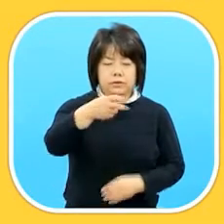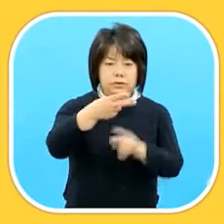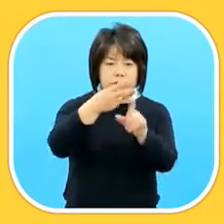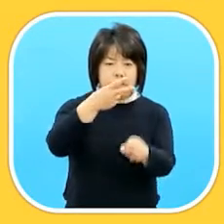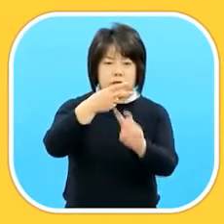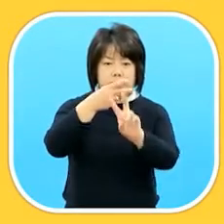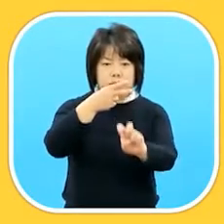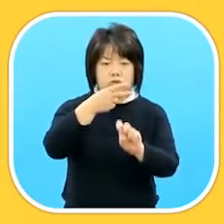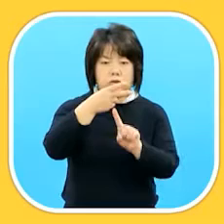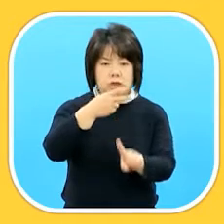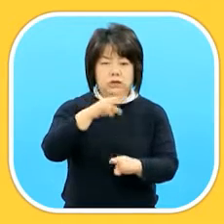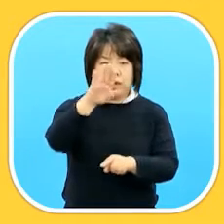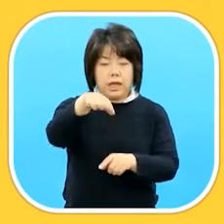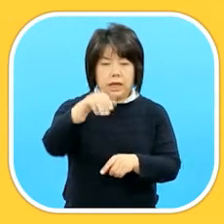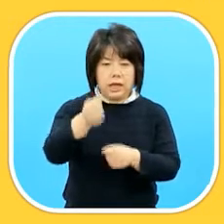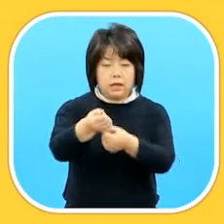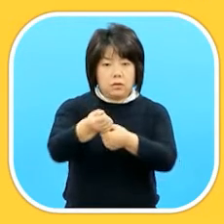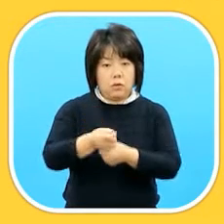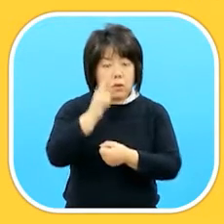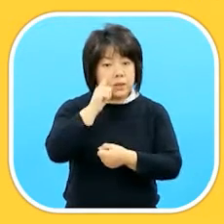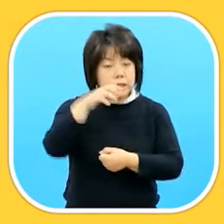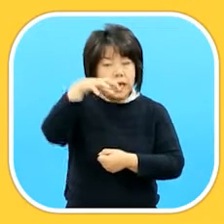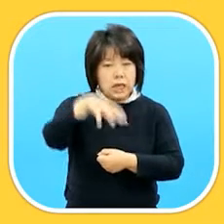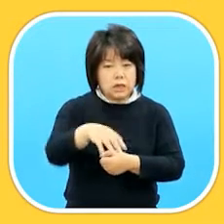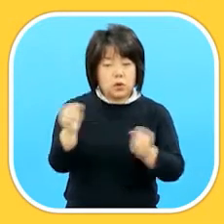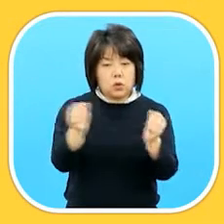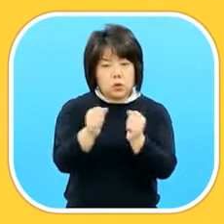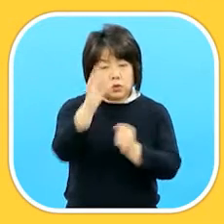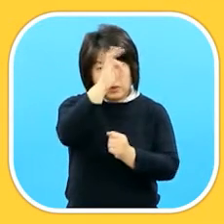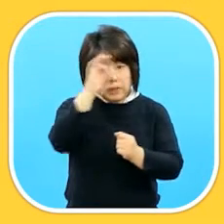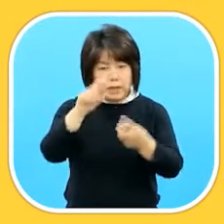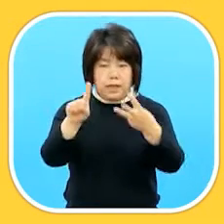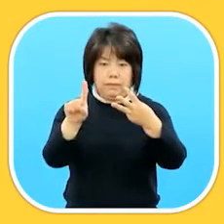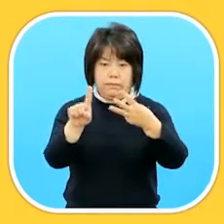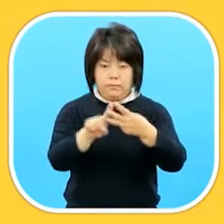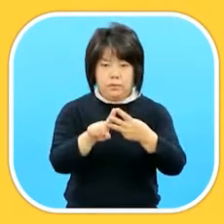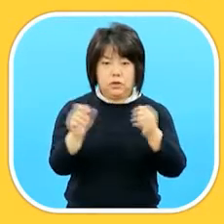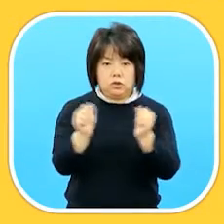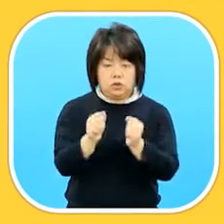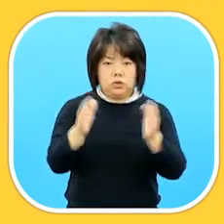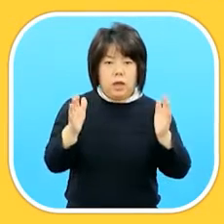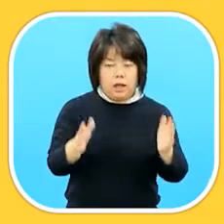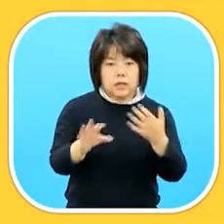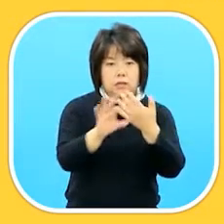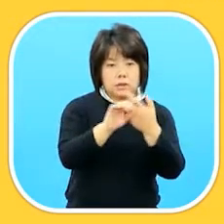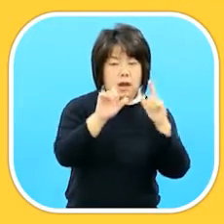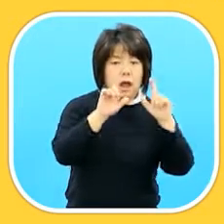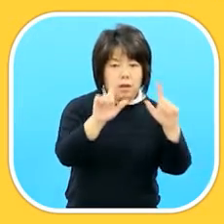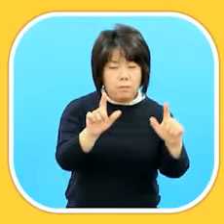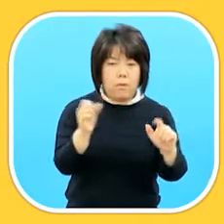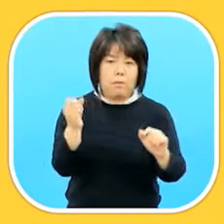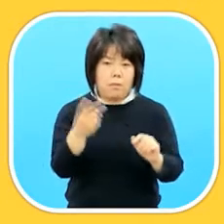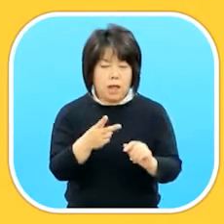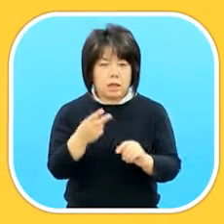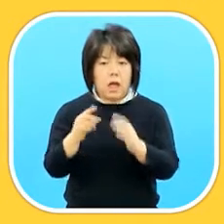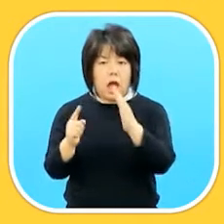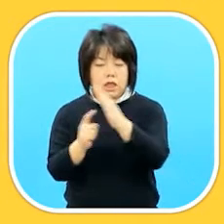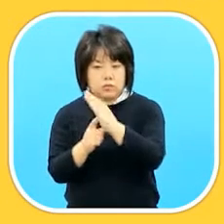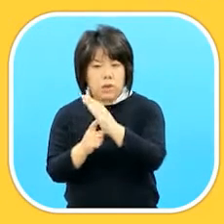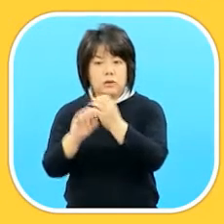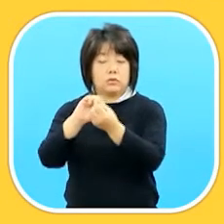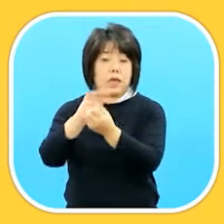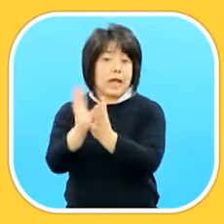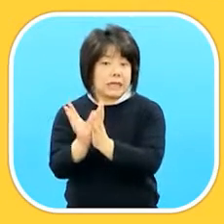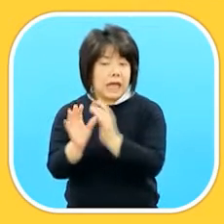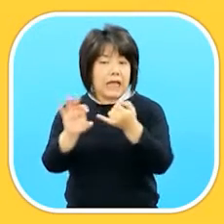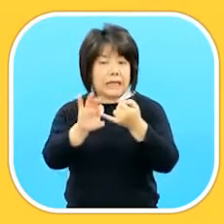12月21日は県農業試験場の冬の三冠デーです。陶器農業の事例発表のほか、アスパラガス